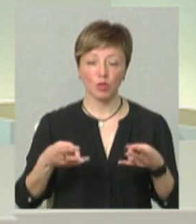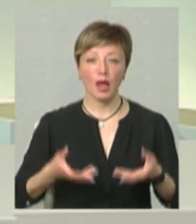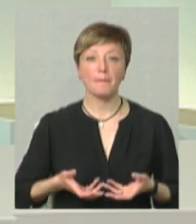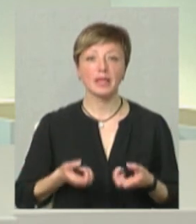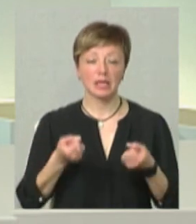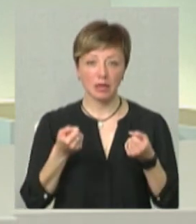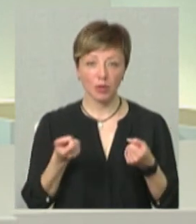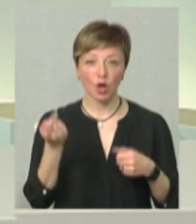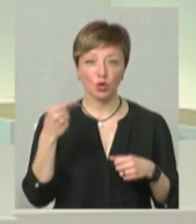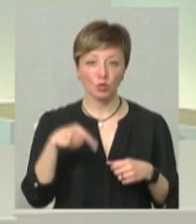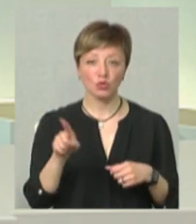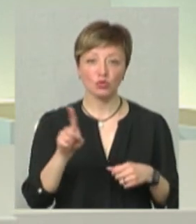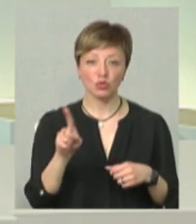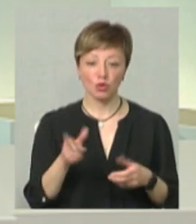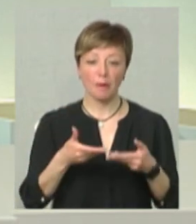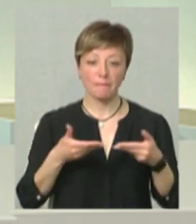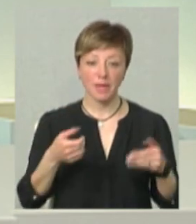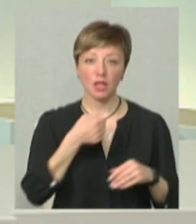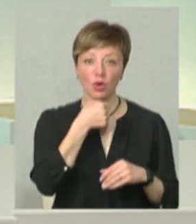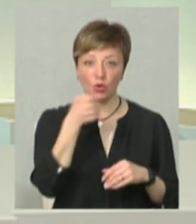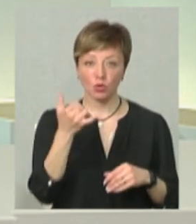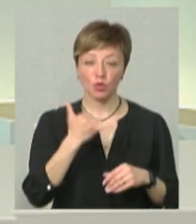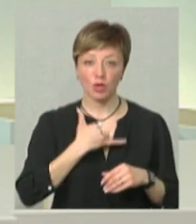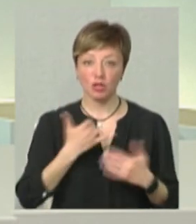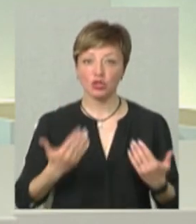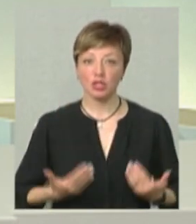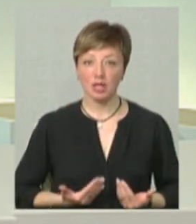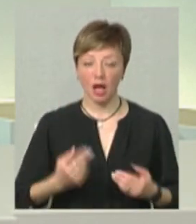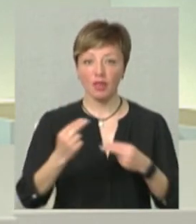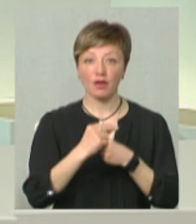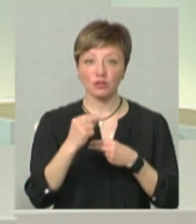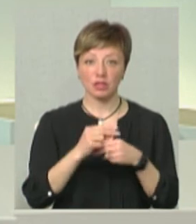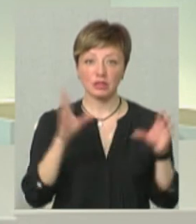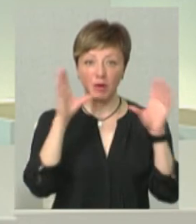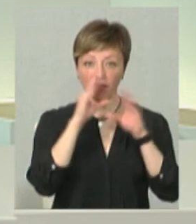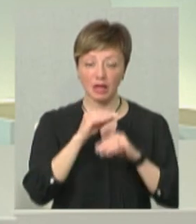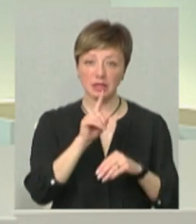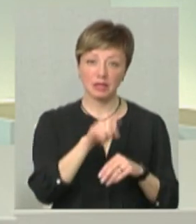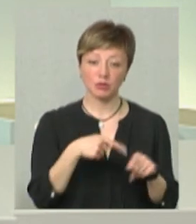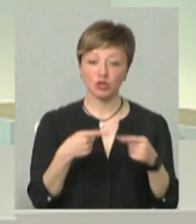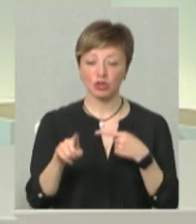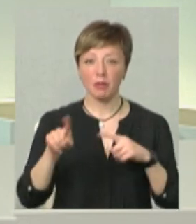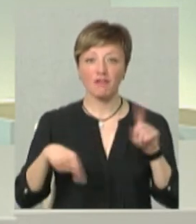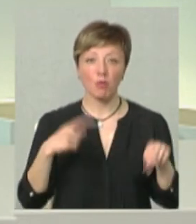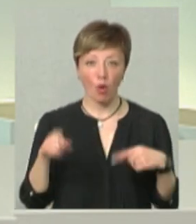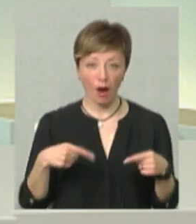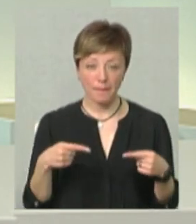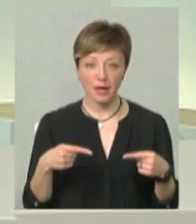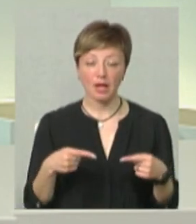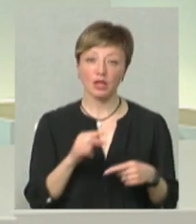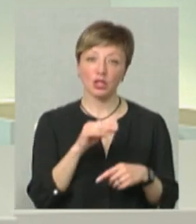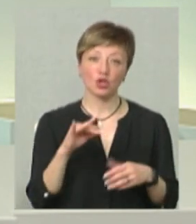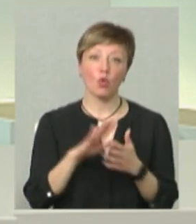підтримки. Тому що ми дорослі, нас вже життя навчило справлятися з тими чи іншими вимогами,